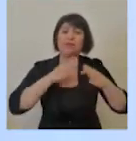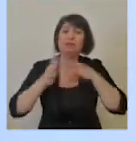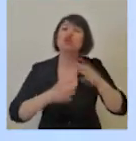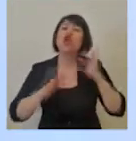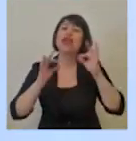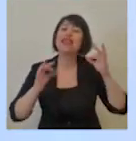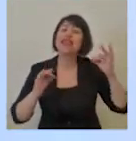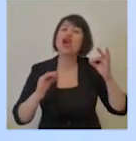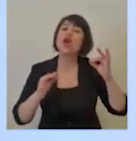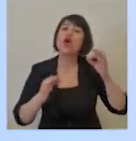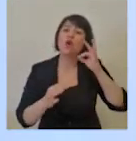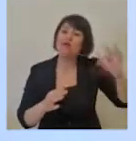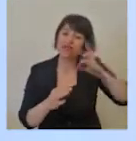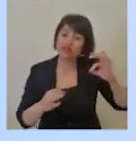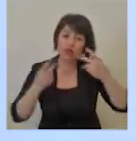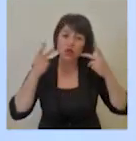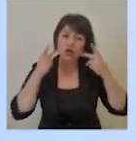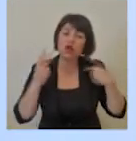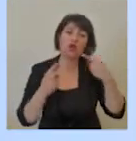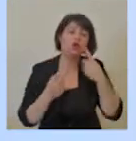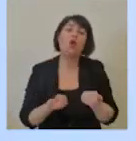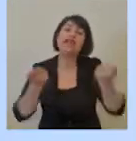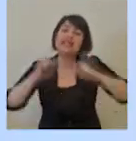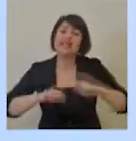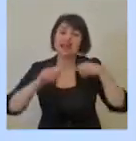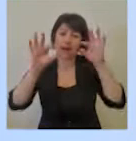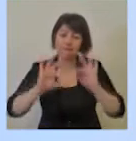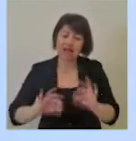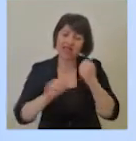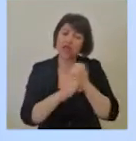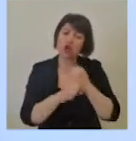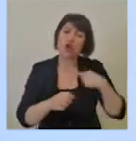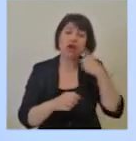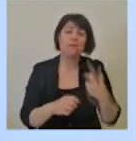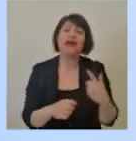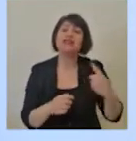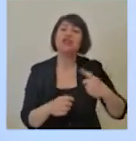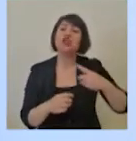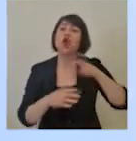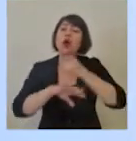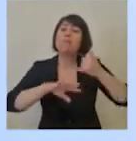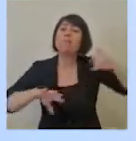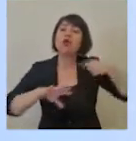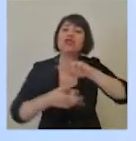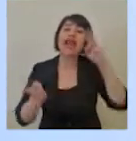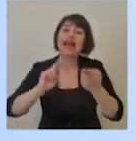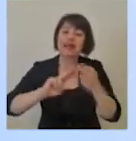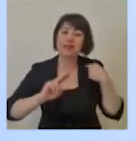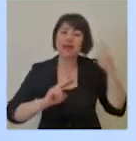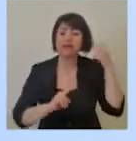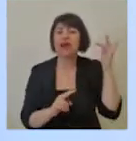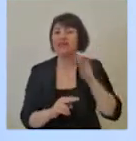احتفالي. أزمة الكورونا اللي خلقت واقع جديد في سوق العمل وسكرت مصالح تجارية وضربت البورصات